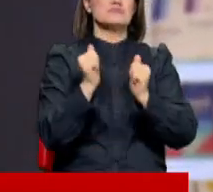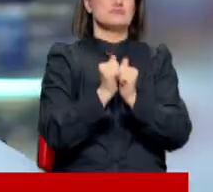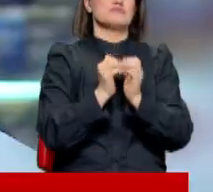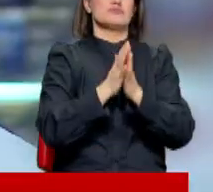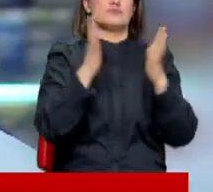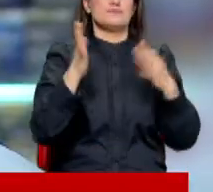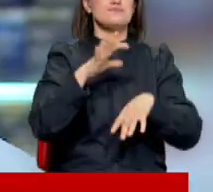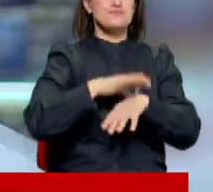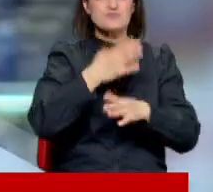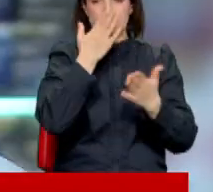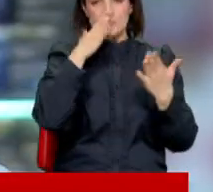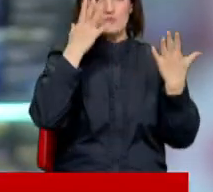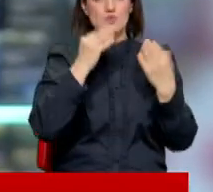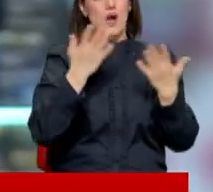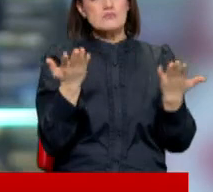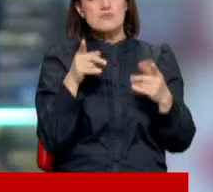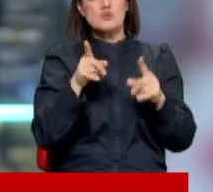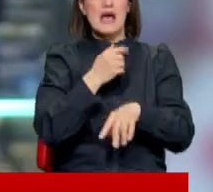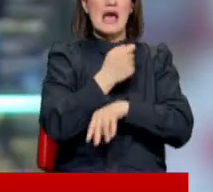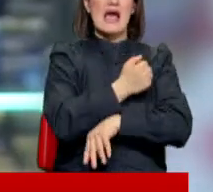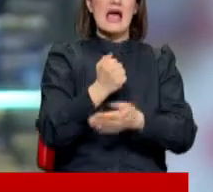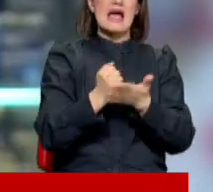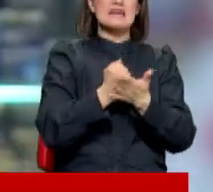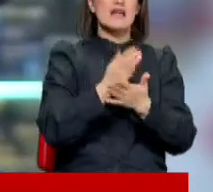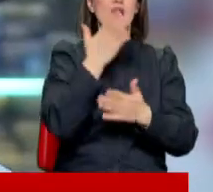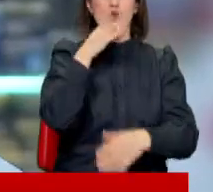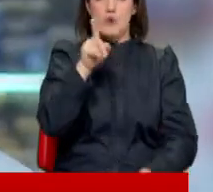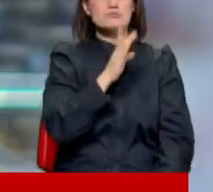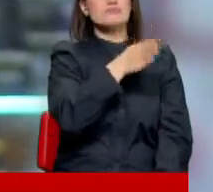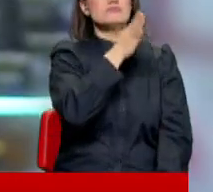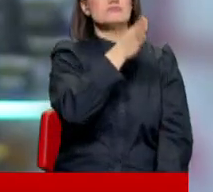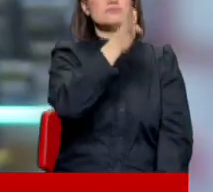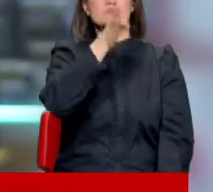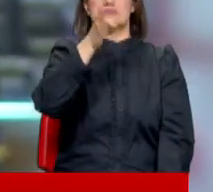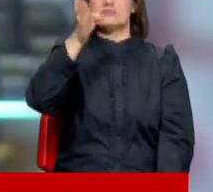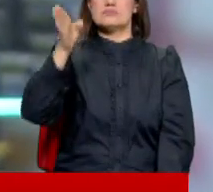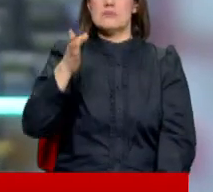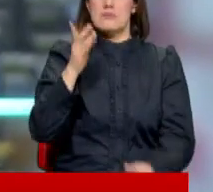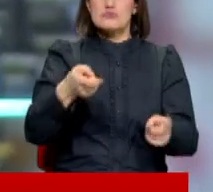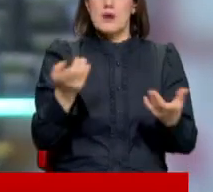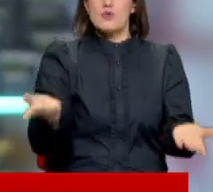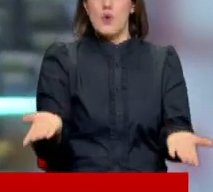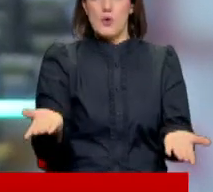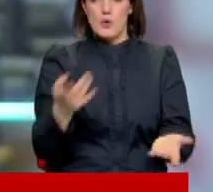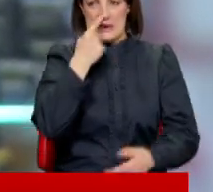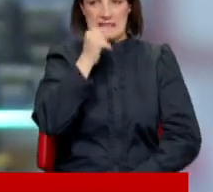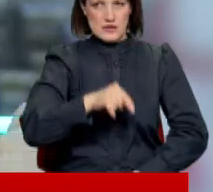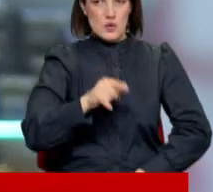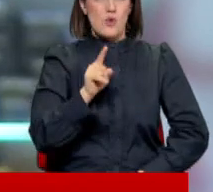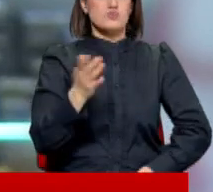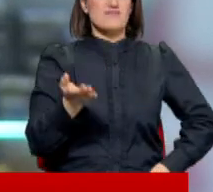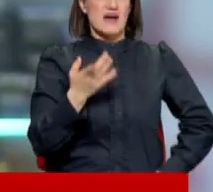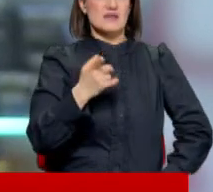artıyor. Hastalar çok doğal olarak acaba bu eczanem yok deyip bu defa eczane dolaşıyorlar. En sonunda olmadığına kanaat getirince hasta bu